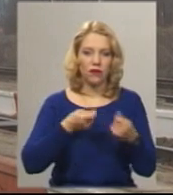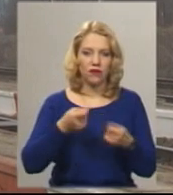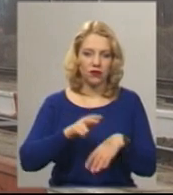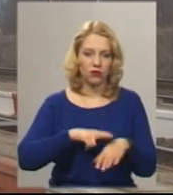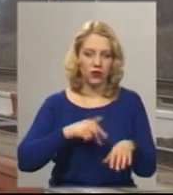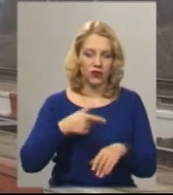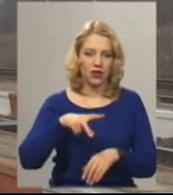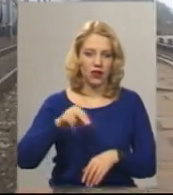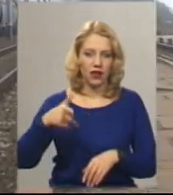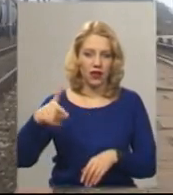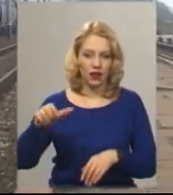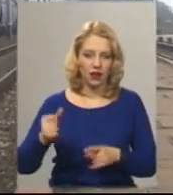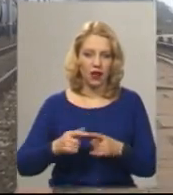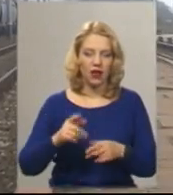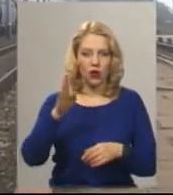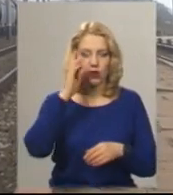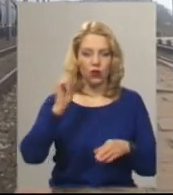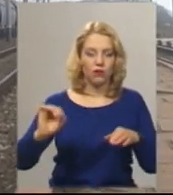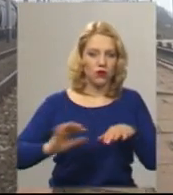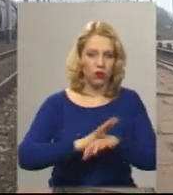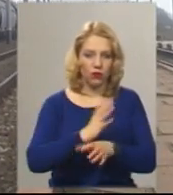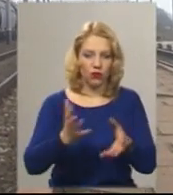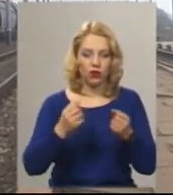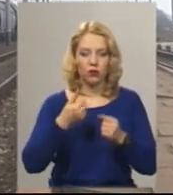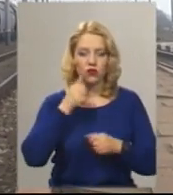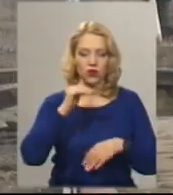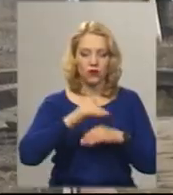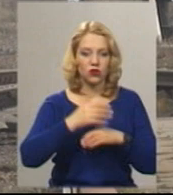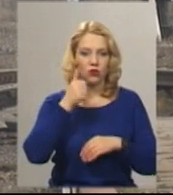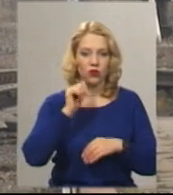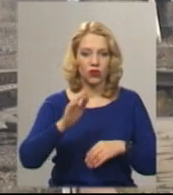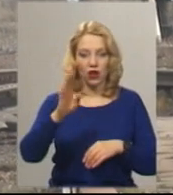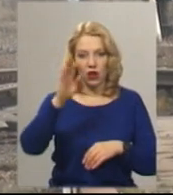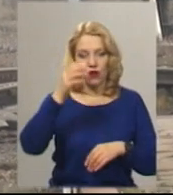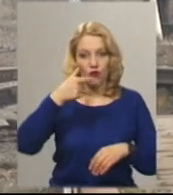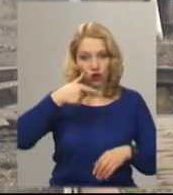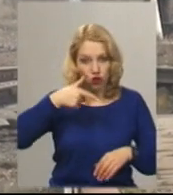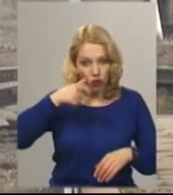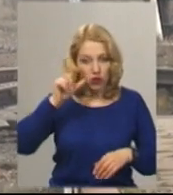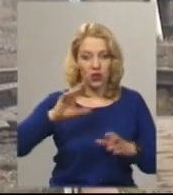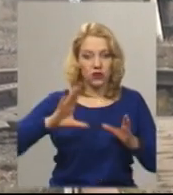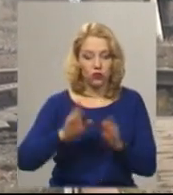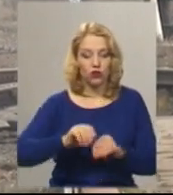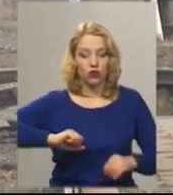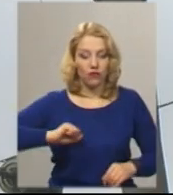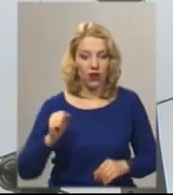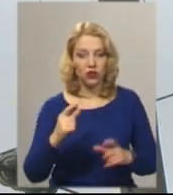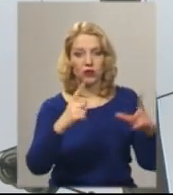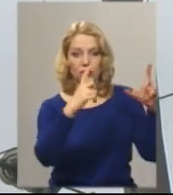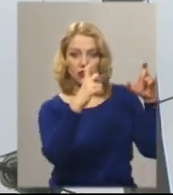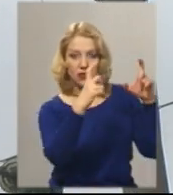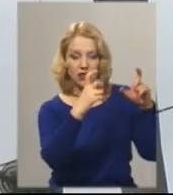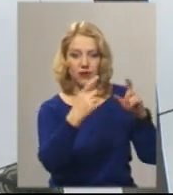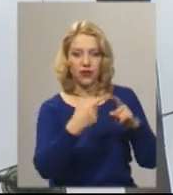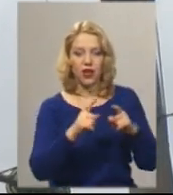Інни Глеги, хлопець отримав опіки вчора ввечері, коли разом із товаришем робив селфі на вагонах електропоїзда. Тоді доторкнувся до контактного